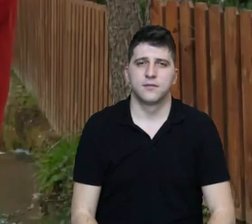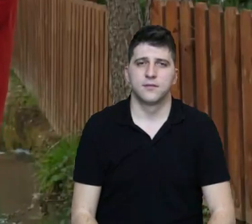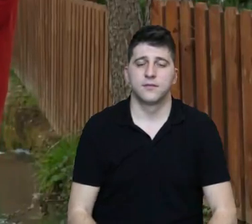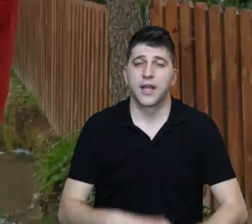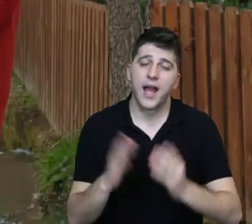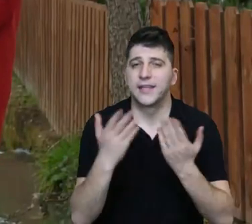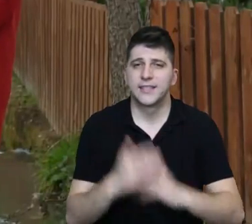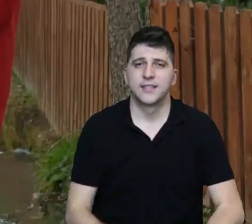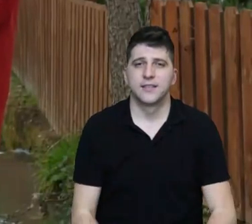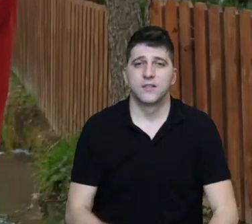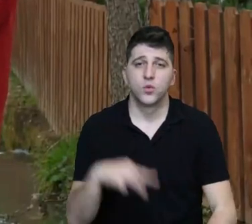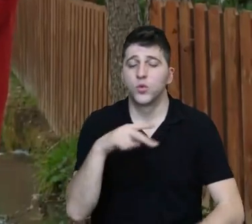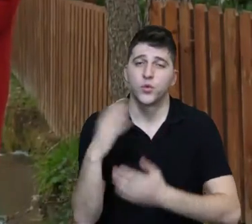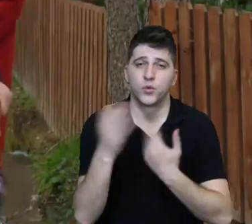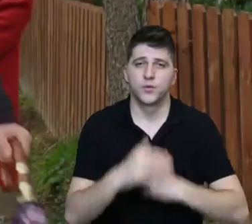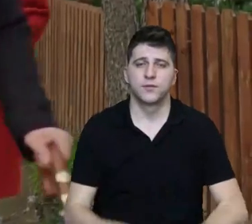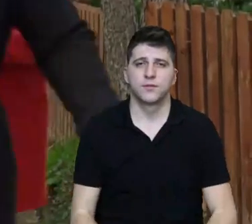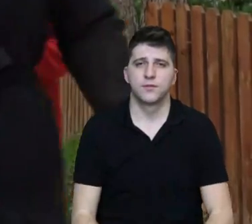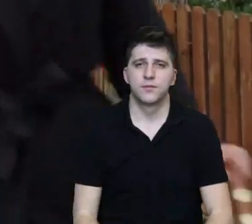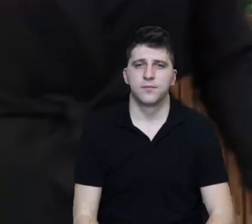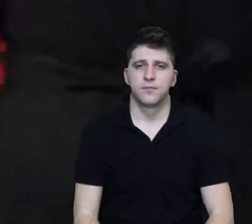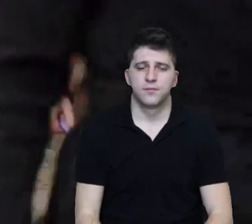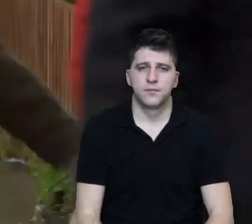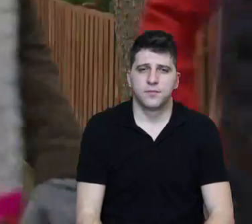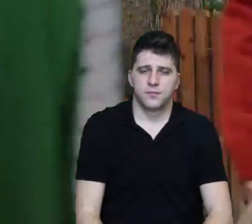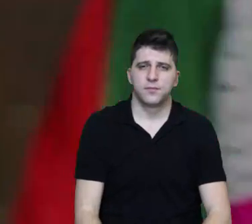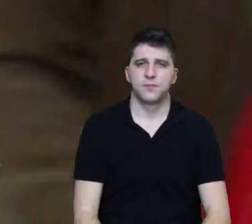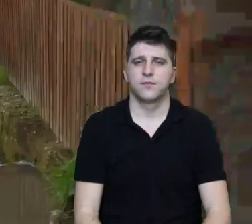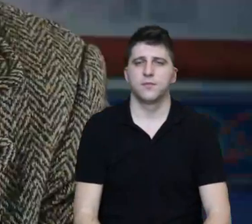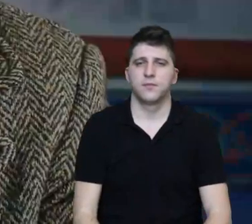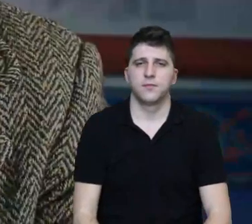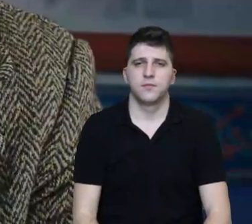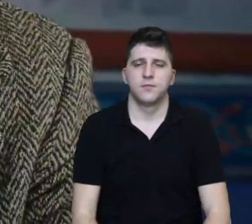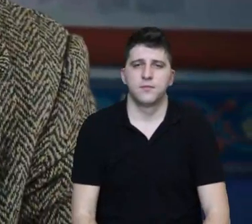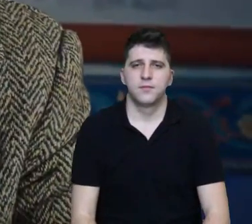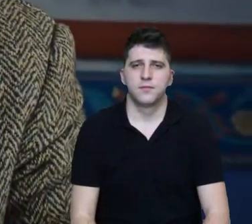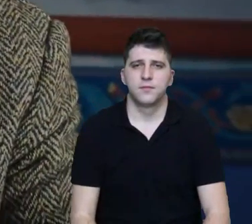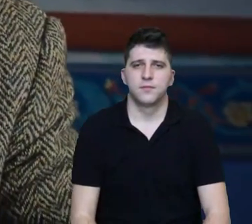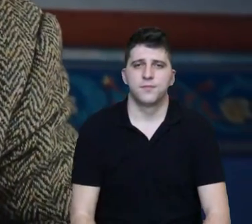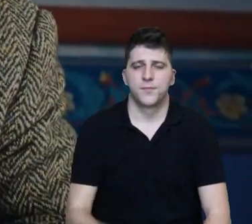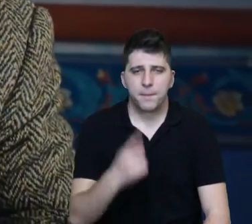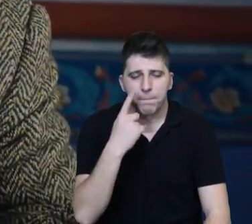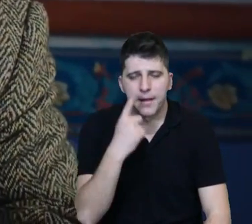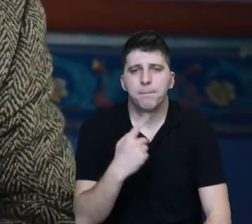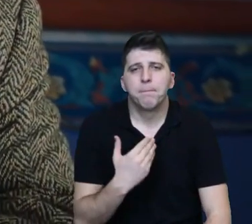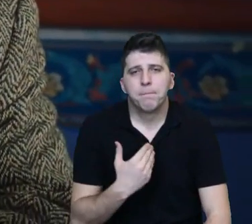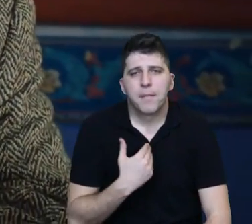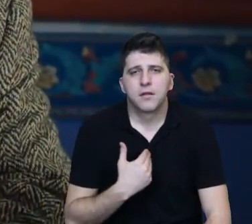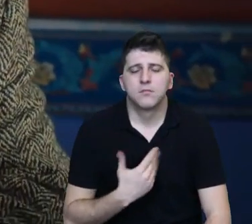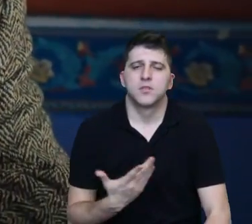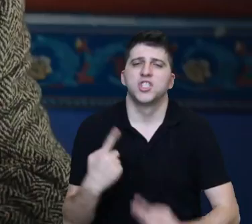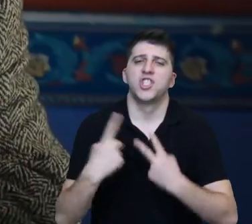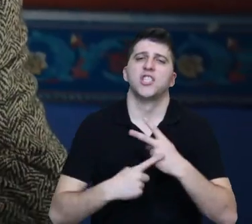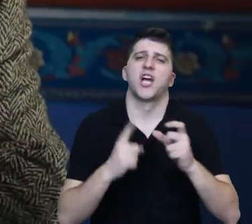Hadi o zaman. Yürüyün. Önlerine düştü. Yaşar dükkanda. Bakın ben koskoca